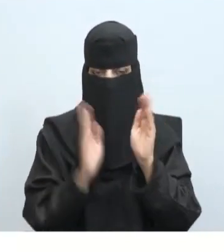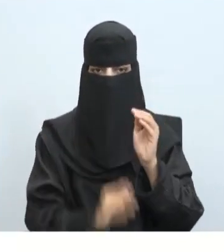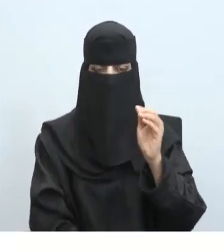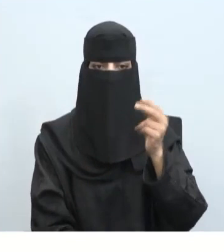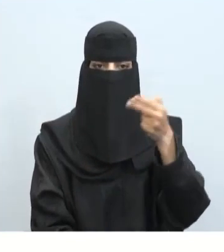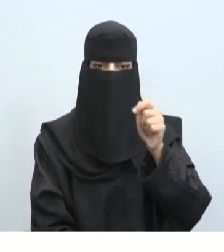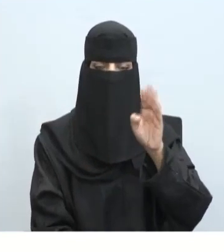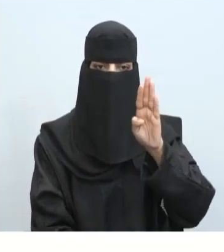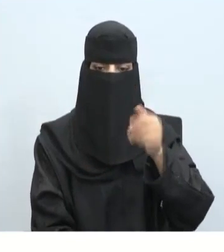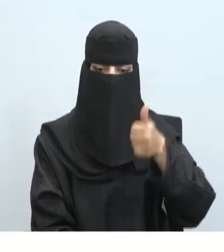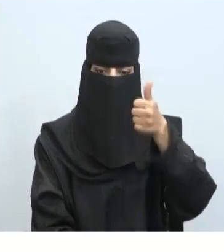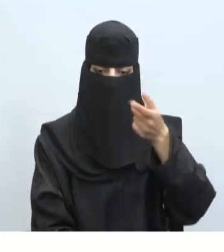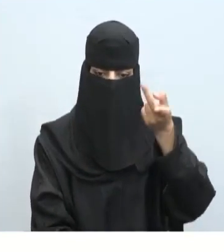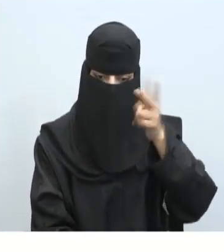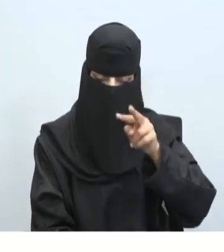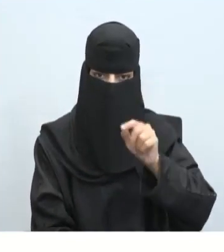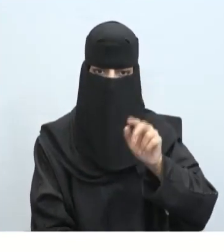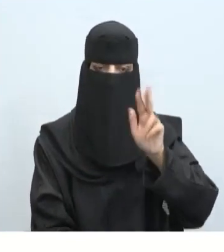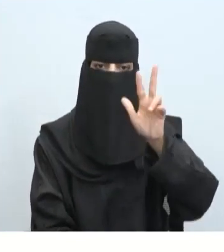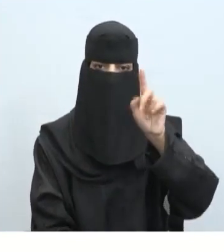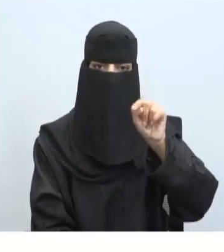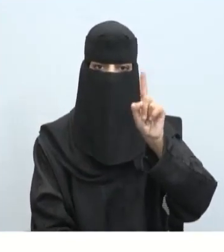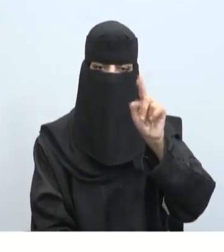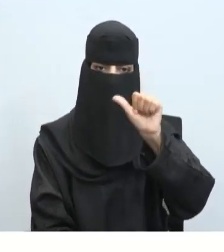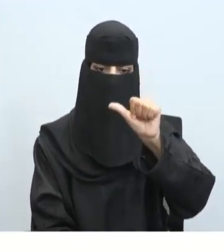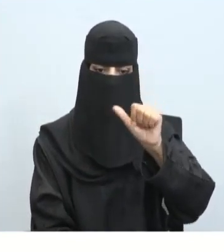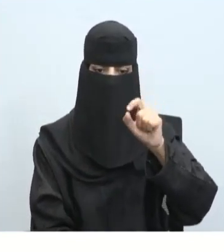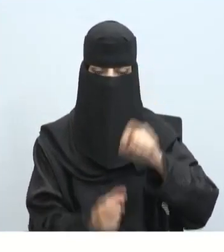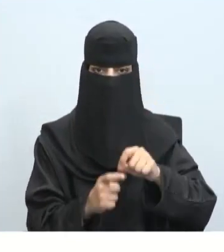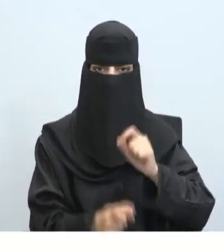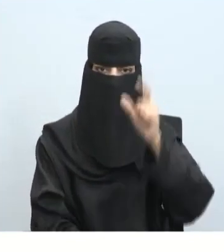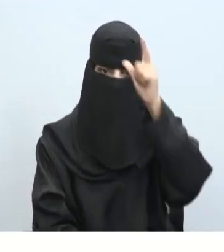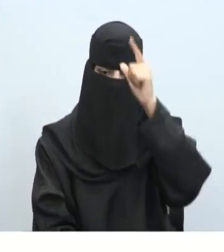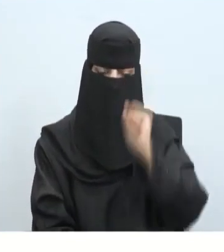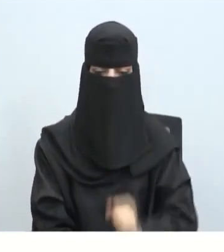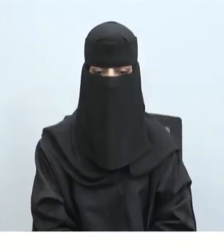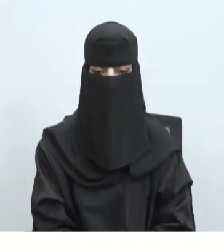فلسطين وقلعه الربض في الاردن